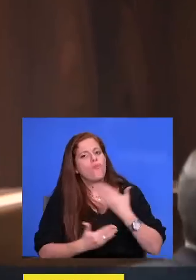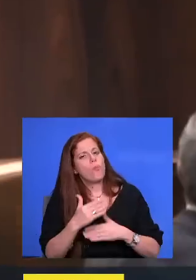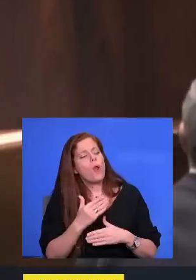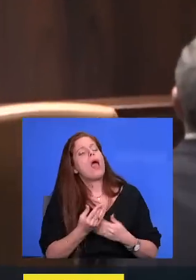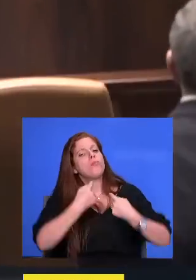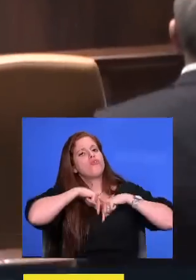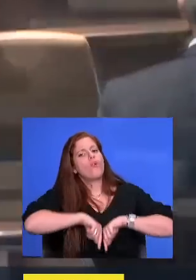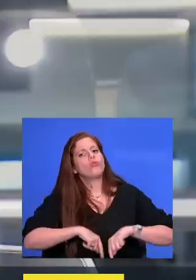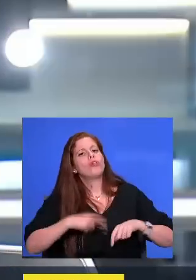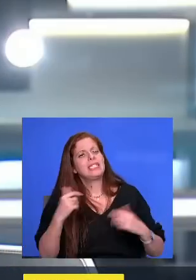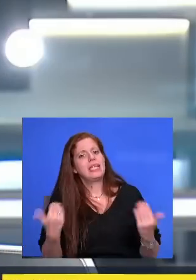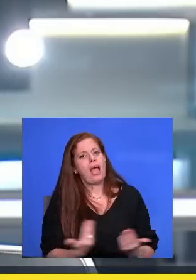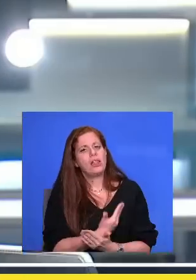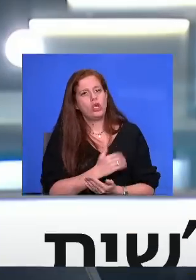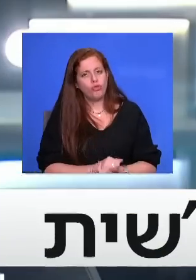החדש.